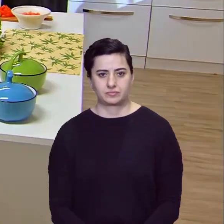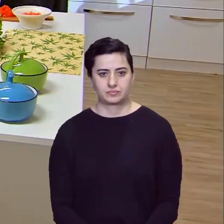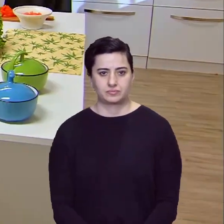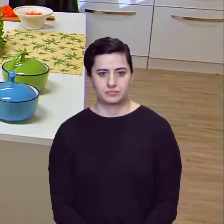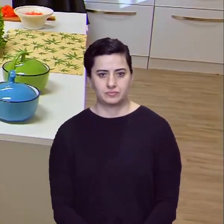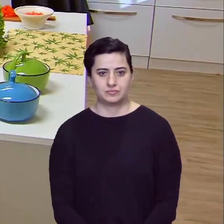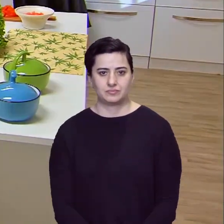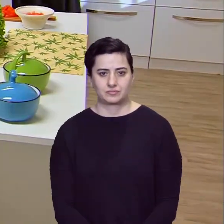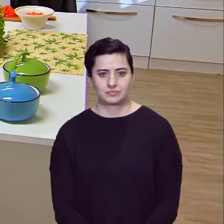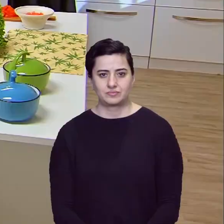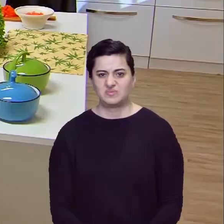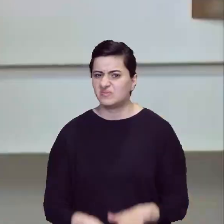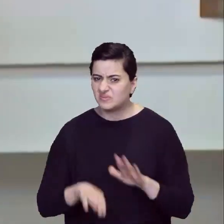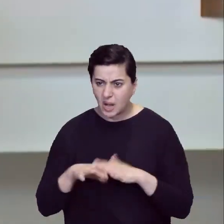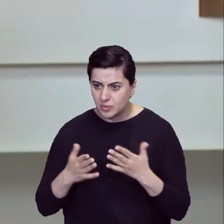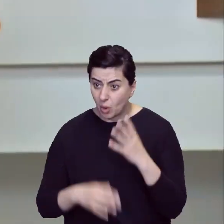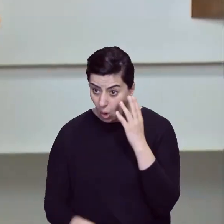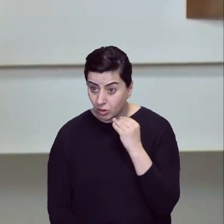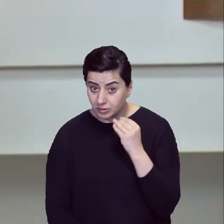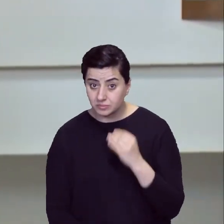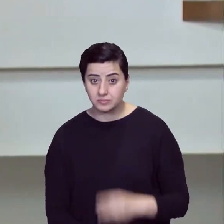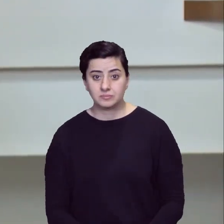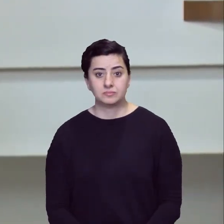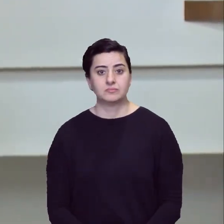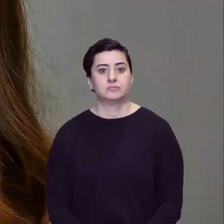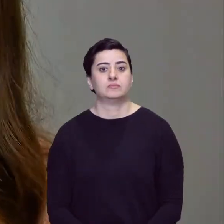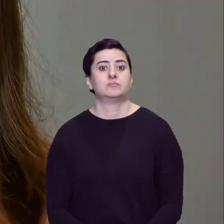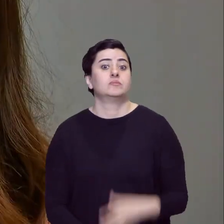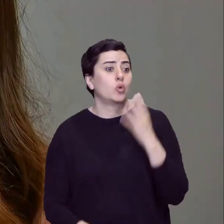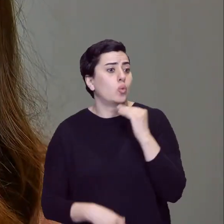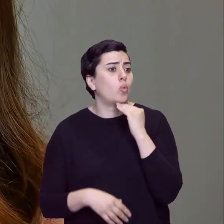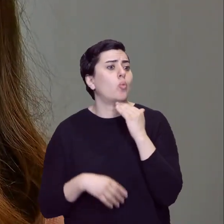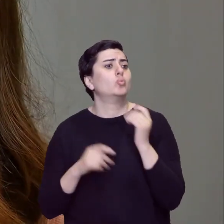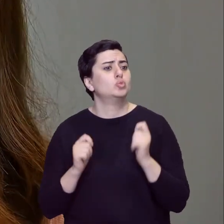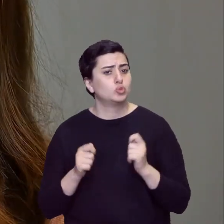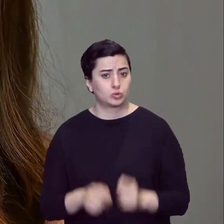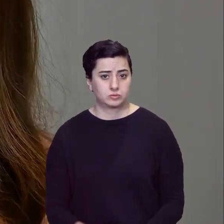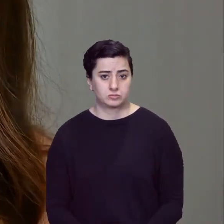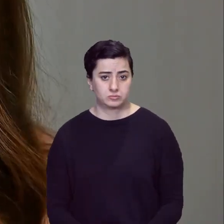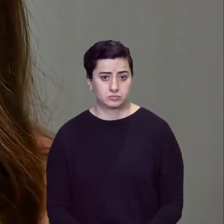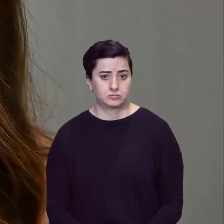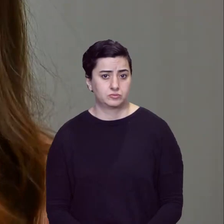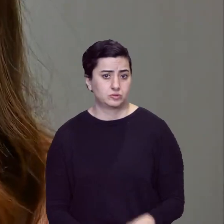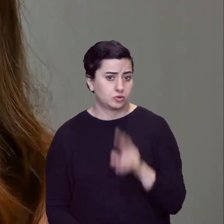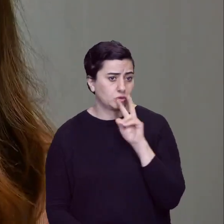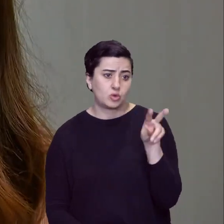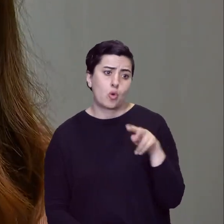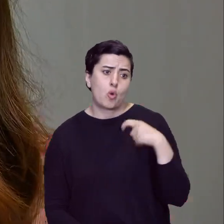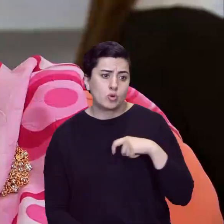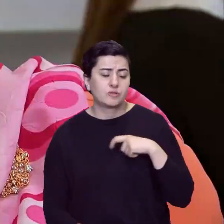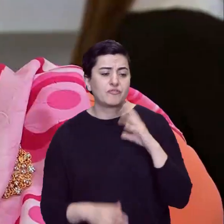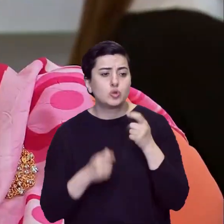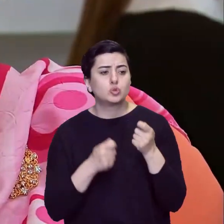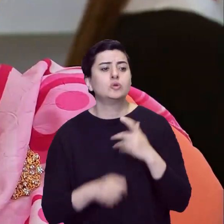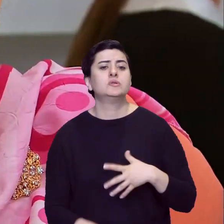Elia. Ayşe geldi. Ne yaptın? Öğrenebildin mi? Cık, öğrenemedim. Ya sonuçta onların özeli, çok da